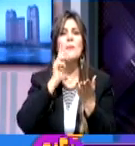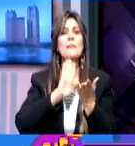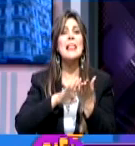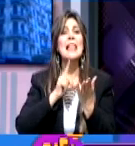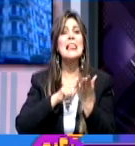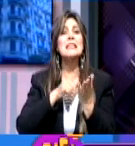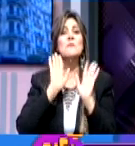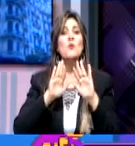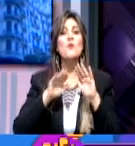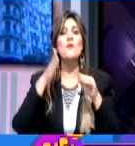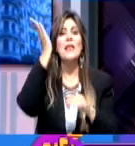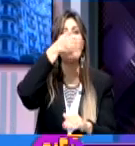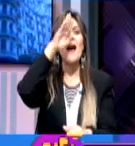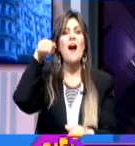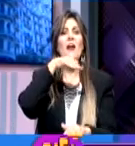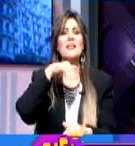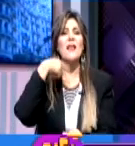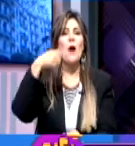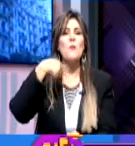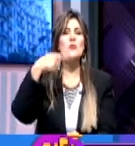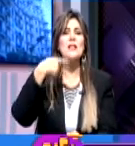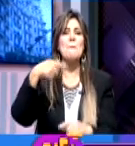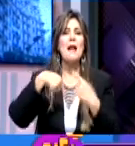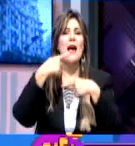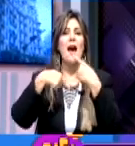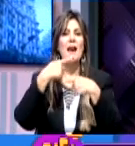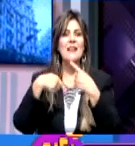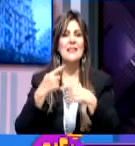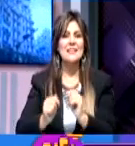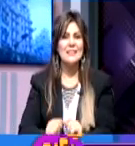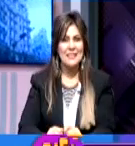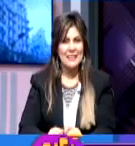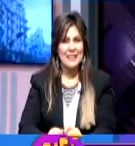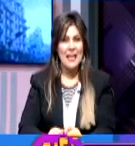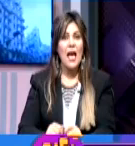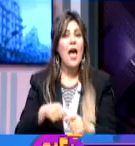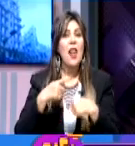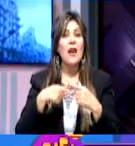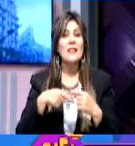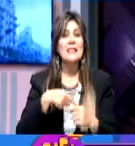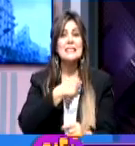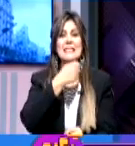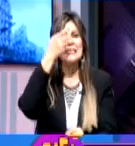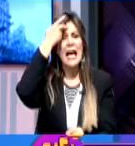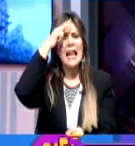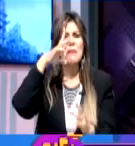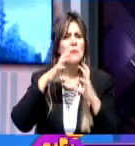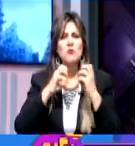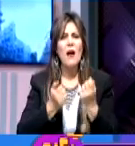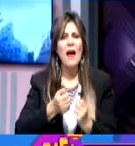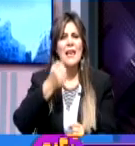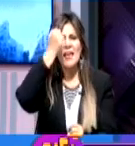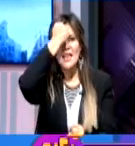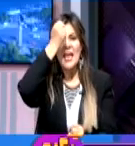أكيد. اللي هي الخطة المستدامة. لو أنا قلت خطة مستدامة 2030 بتاعت الدولة المصرية، لا يمكن نجاحها إلا عن